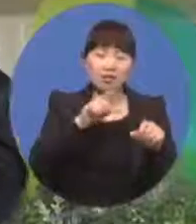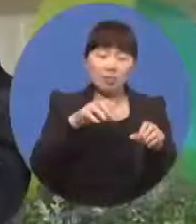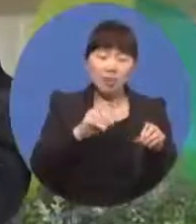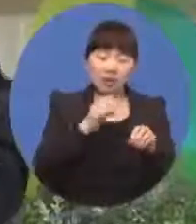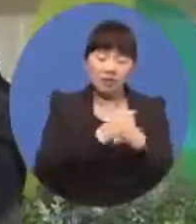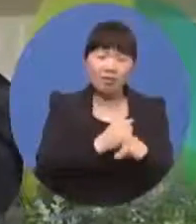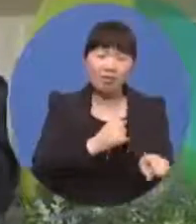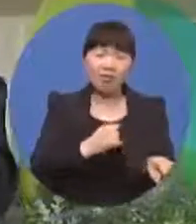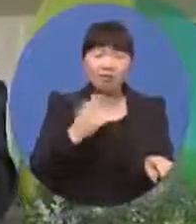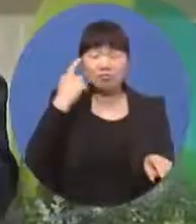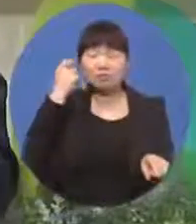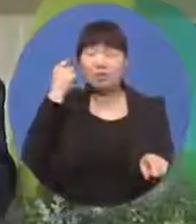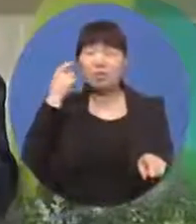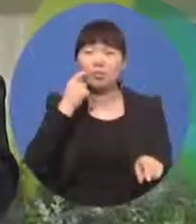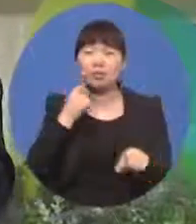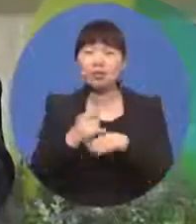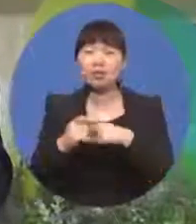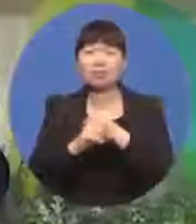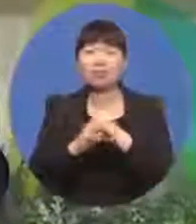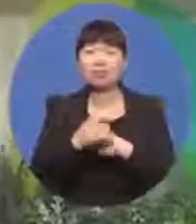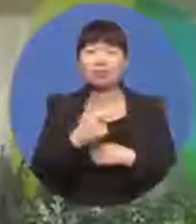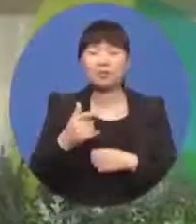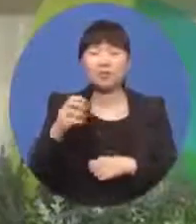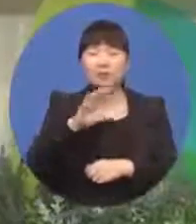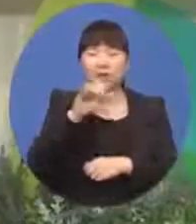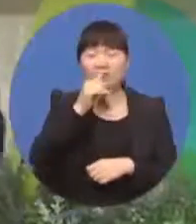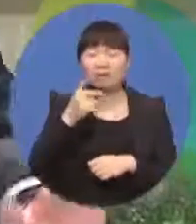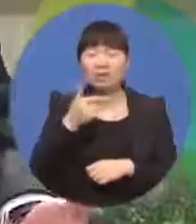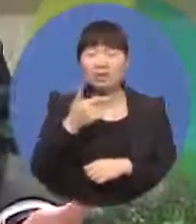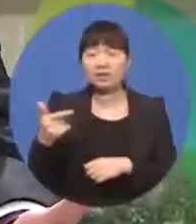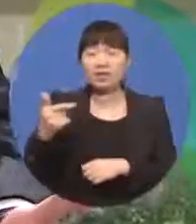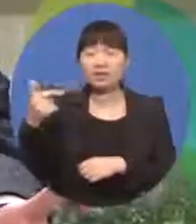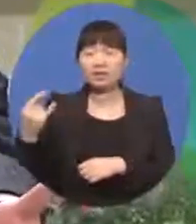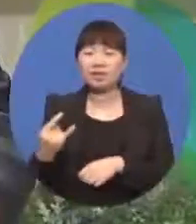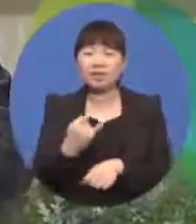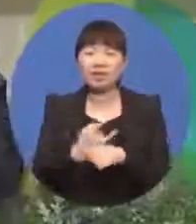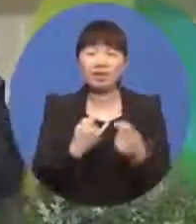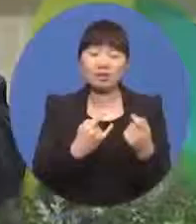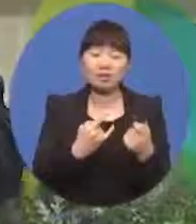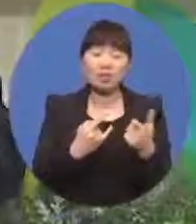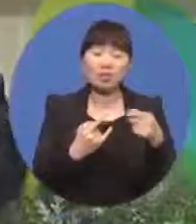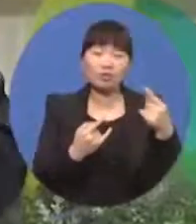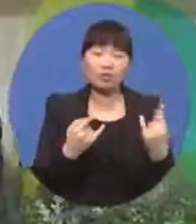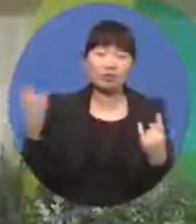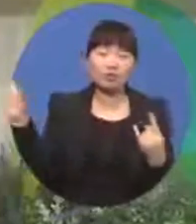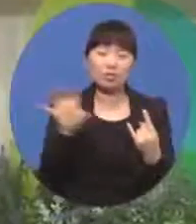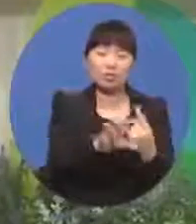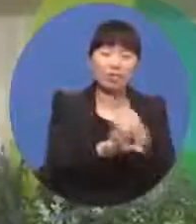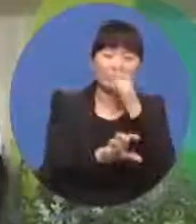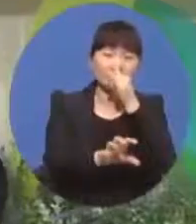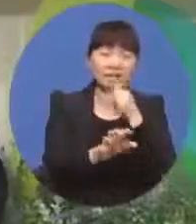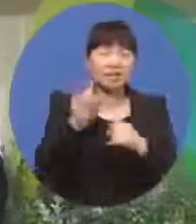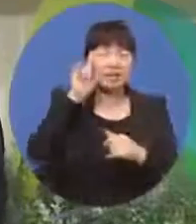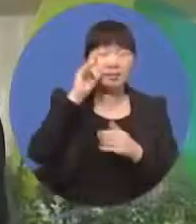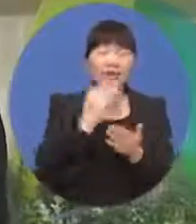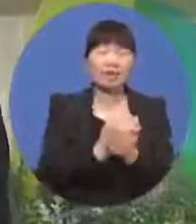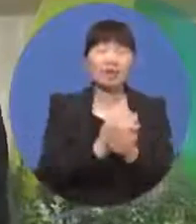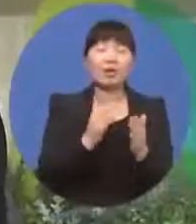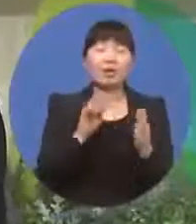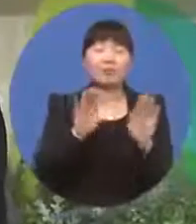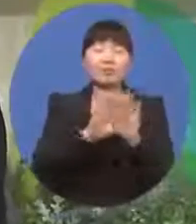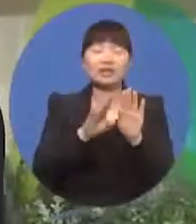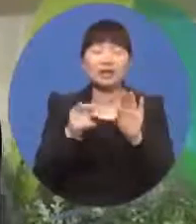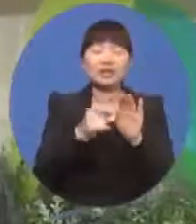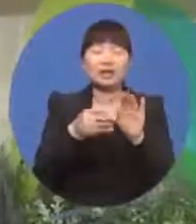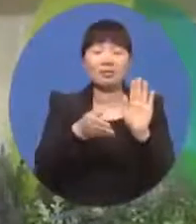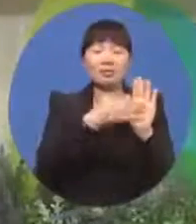내가 기억을 못 하는 건 너무 반복된 행동은 대뇌가 손해로 넘겨요. 그러니까 그런 건 스트레스 받지 마시고 다만 문 앞에 붙여놓으세요.